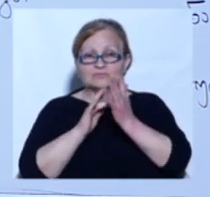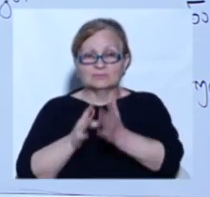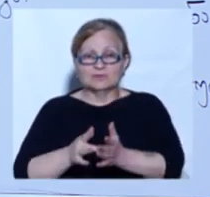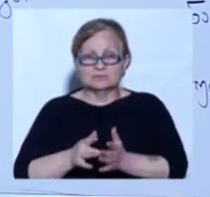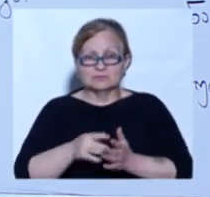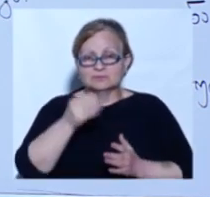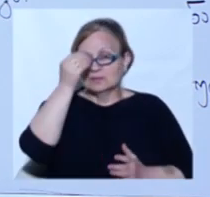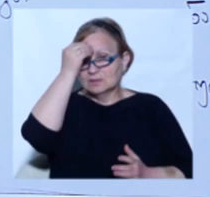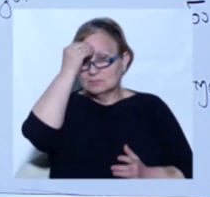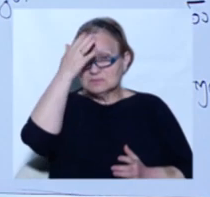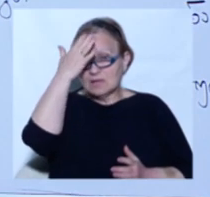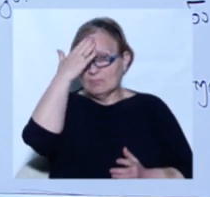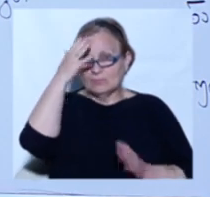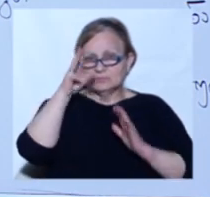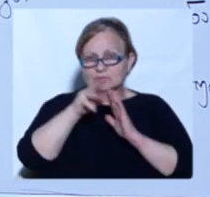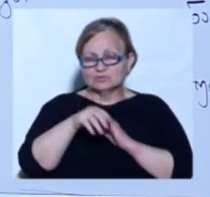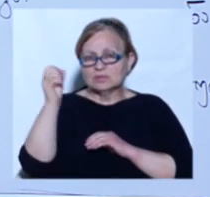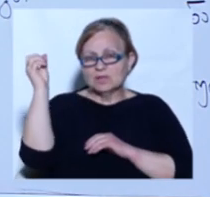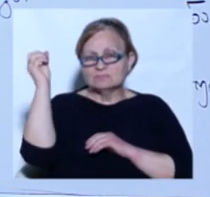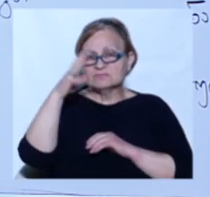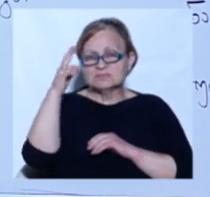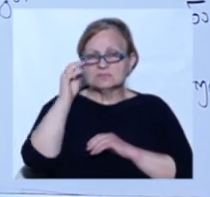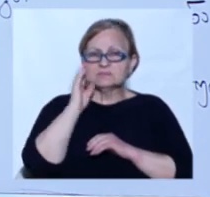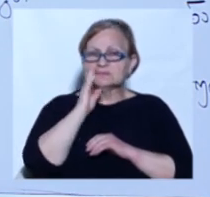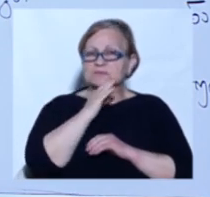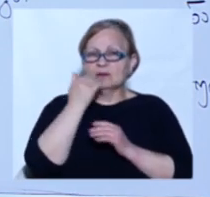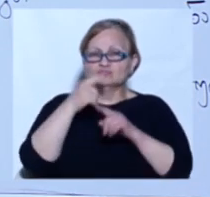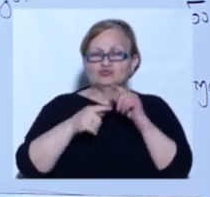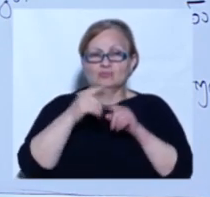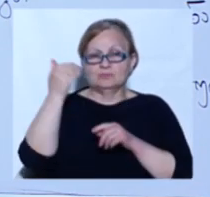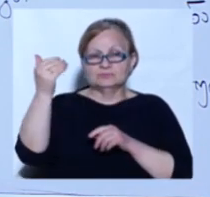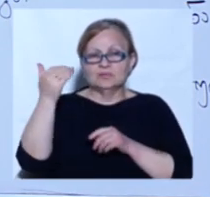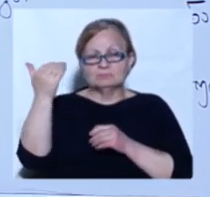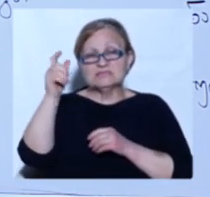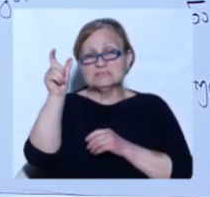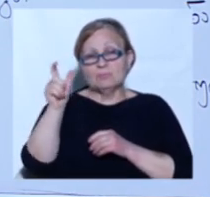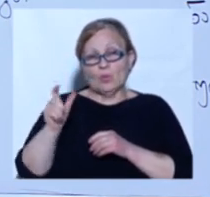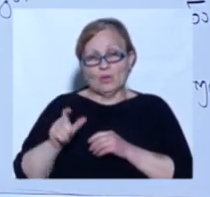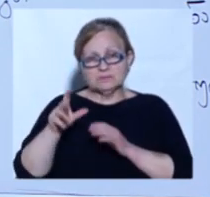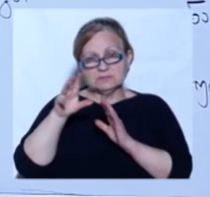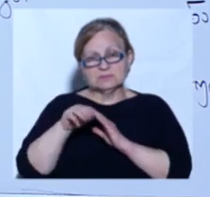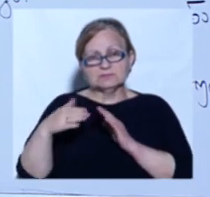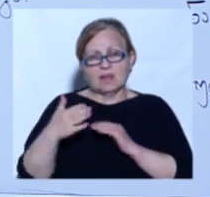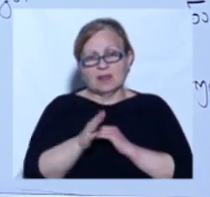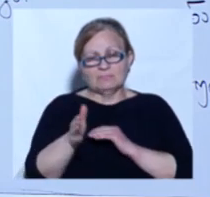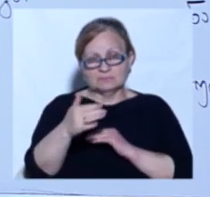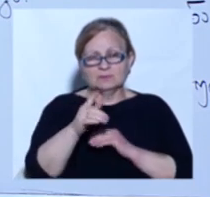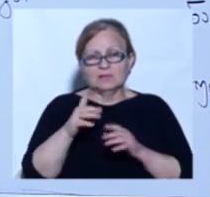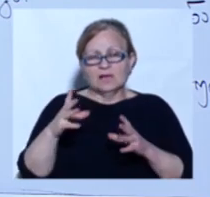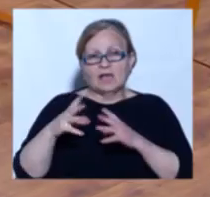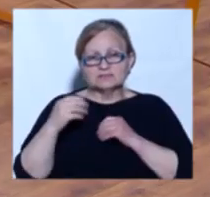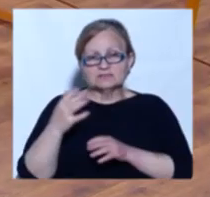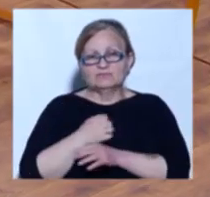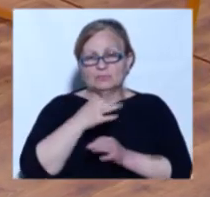იაპონიის მზის სამშობლოს პოეზიაში, პოეზიის ლაბირინთებში და შევეცადოთ რომ ერთად ვიპოვოთ